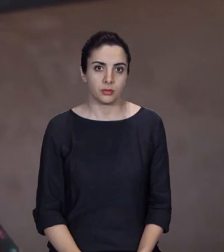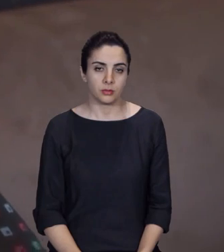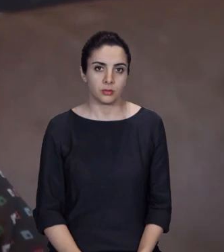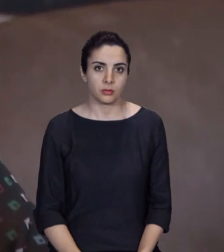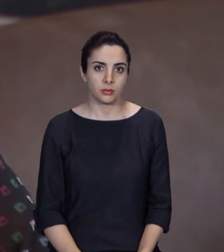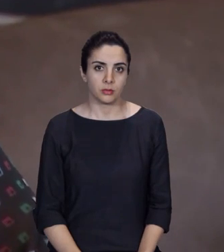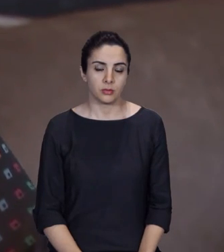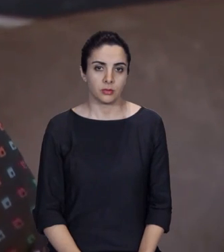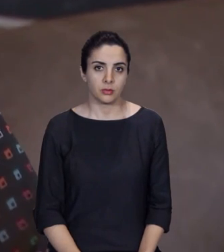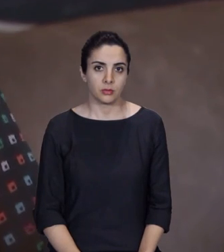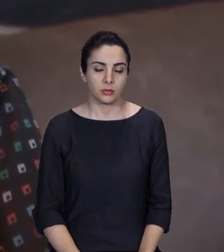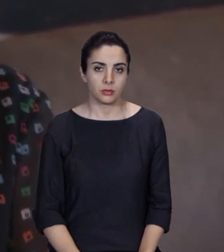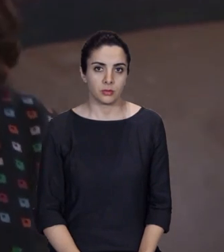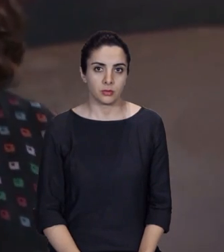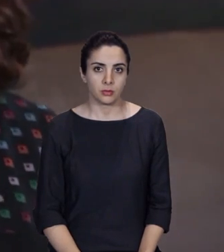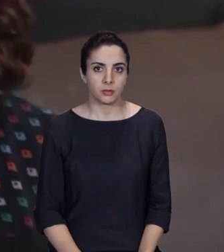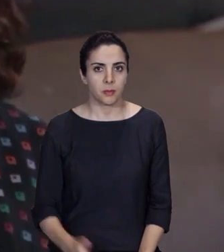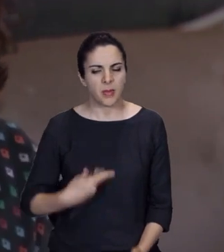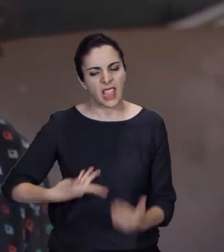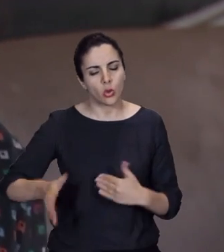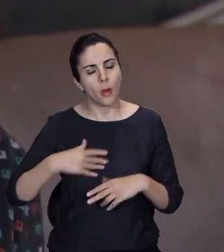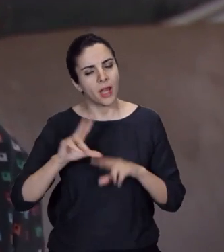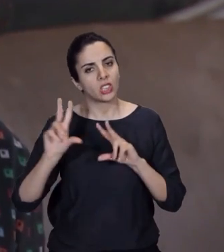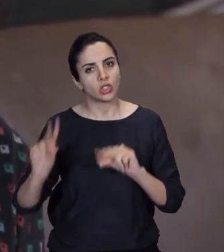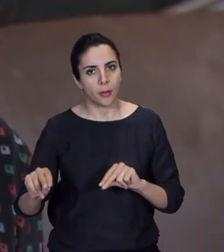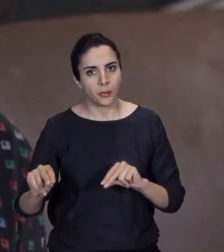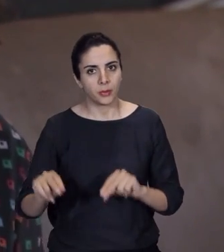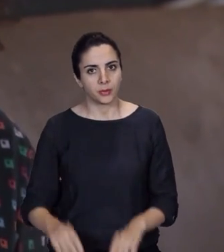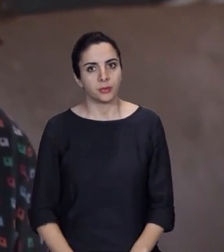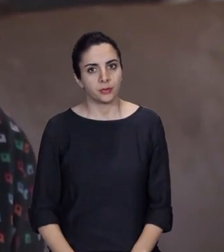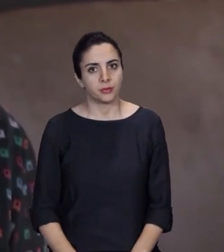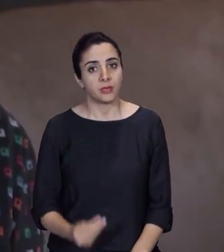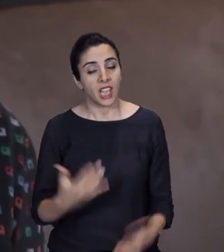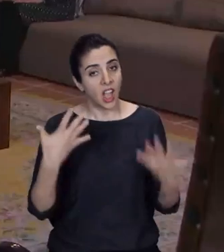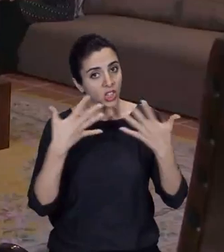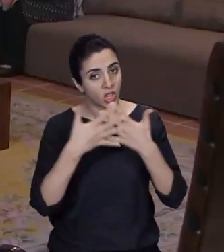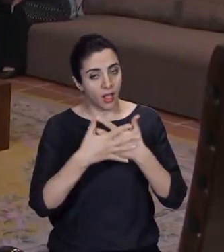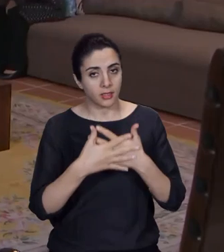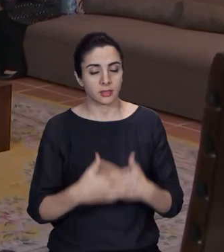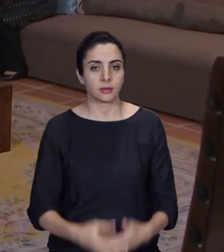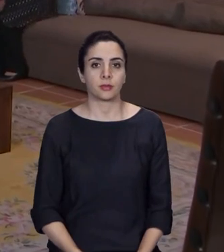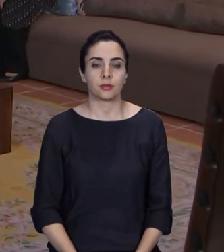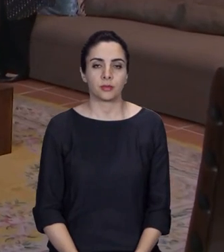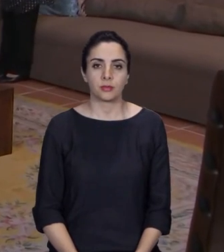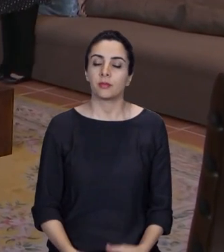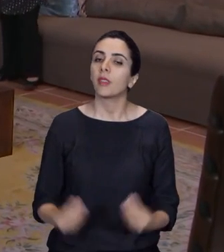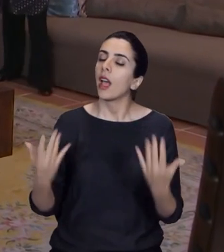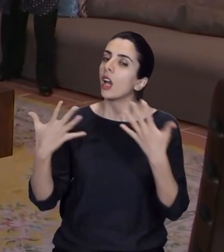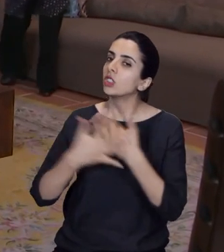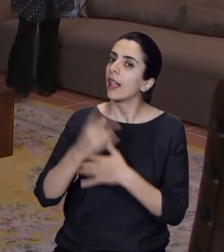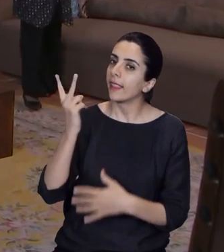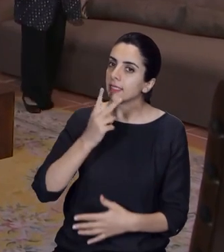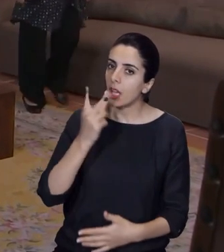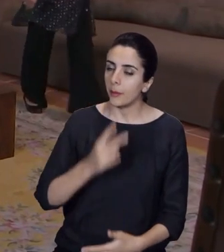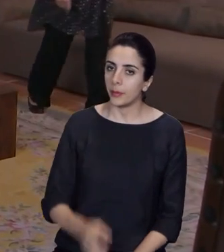Elindeki fincanı kenara bıraktı. Ben de gidip yatayım artık. Sana iyi geceler. İyi geceler